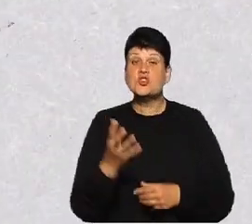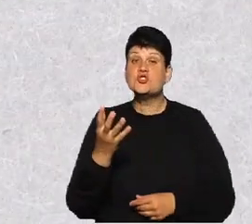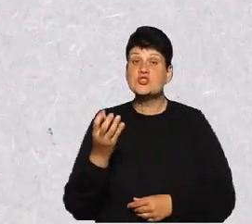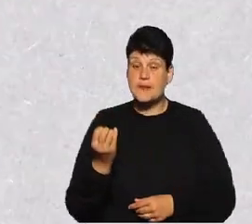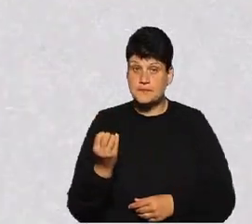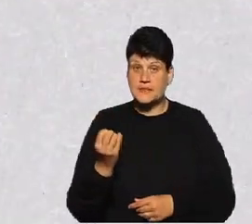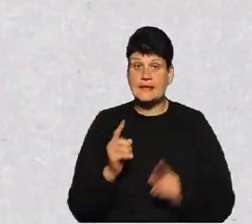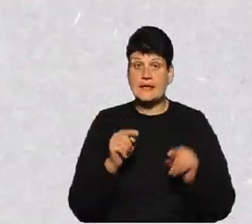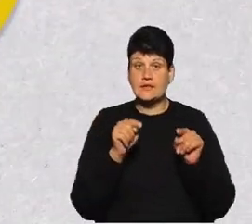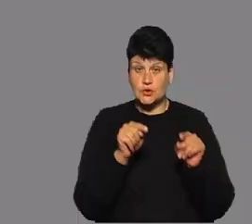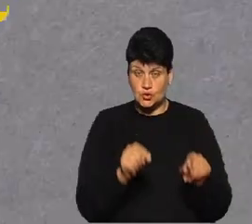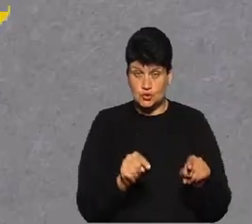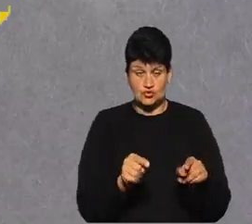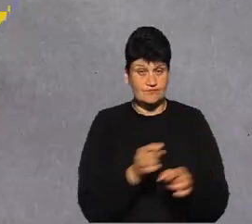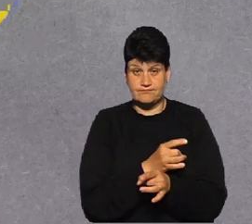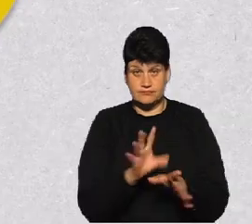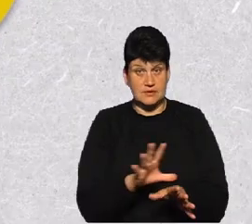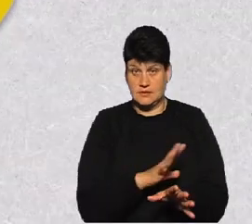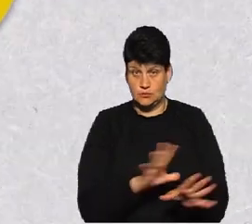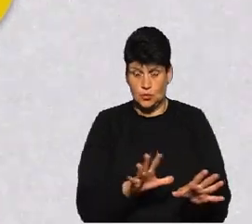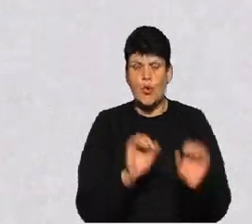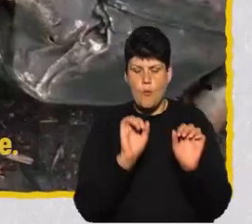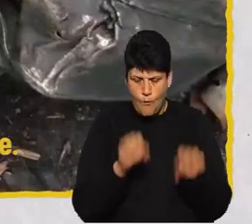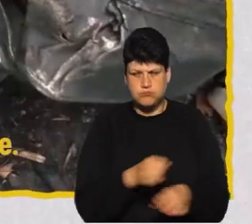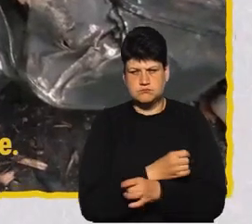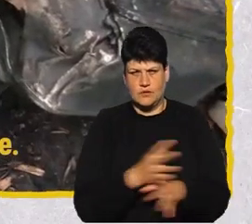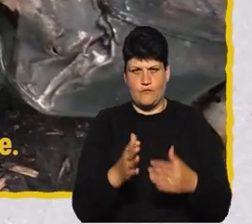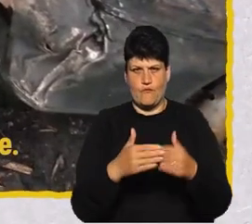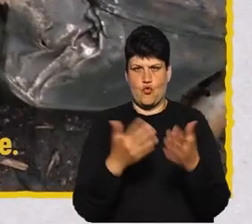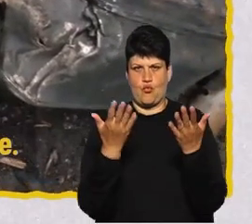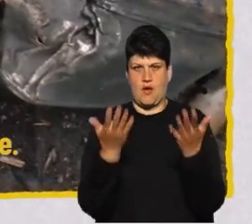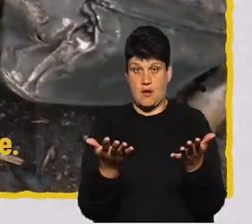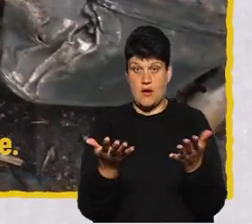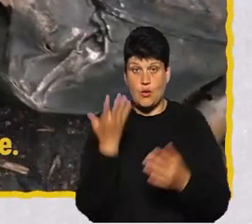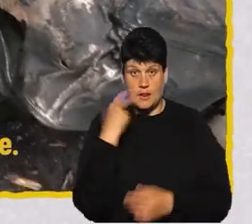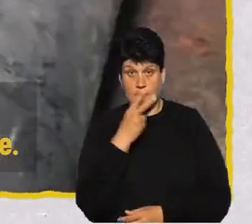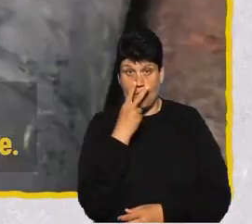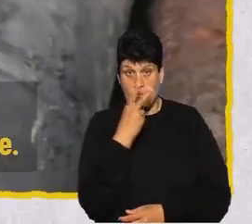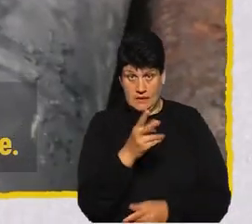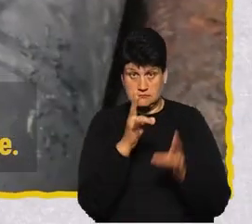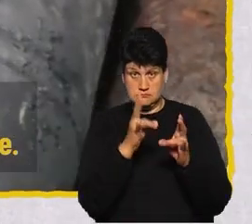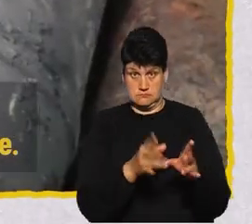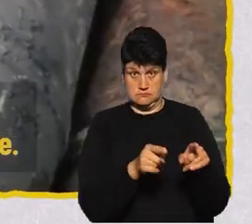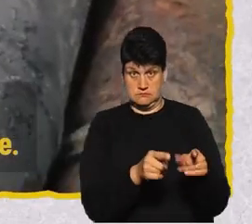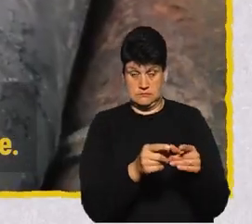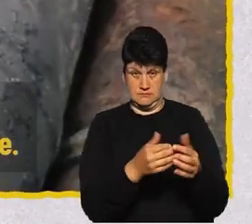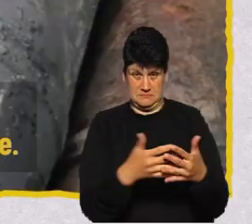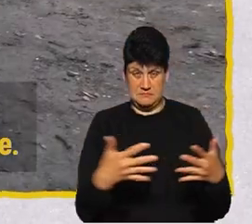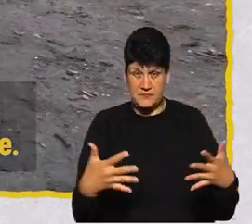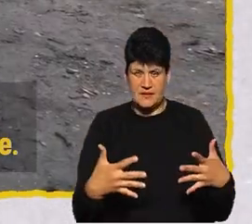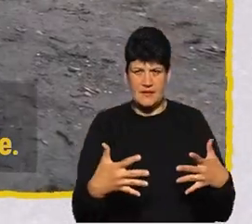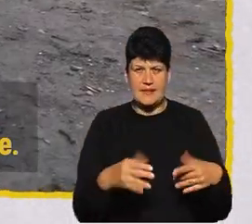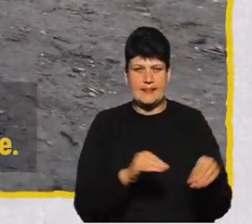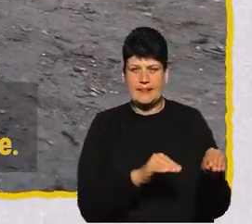ті прилади, які не здетонували під час прильоту, можуть здетонувати в руках. Як тільки побачили небезпечний предмет, у жодному разі не перемішуйте